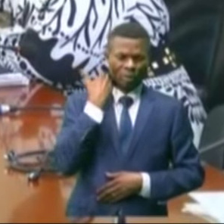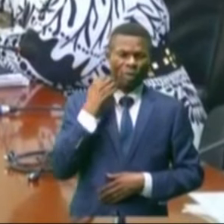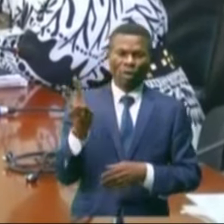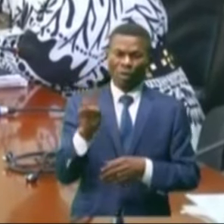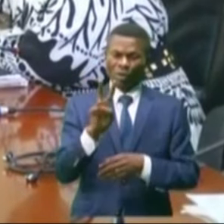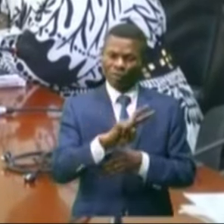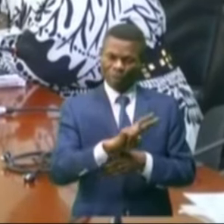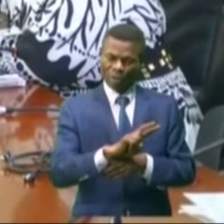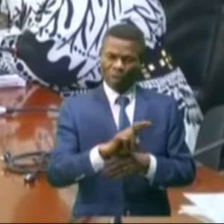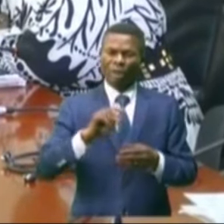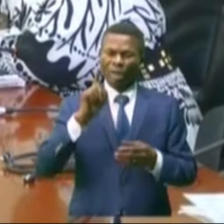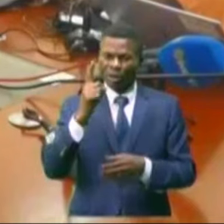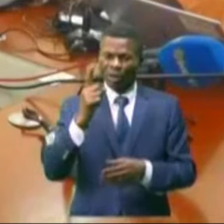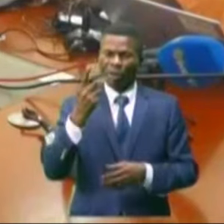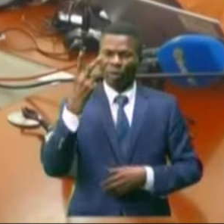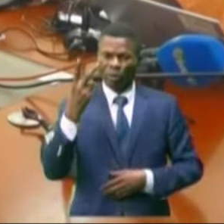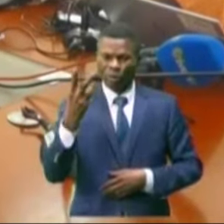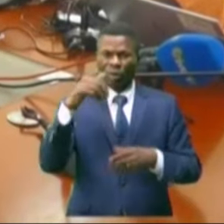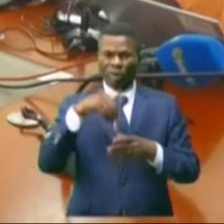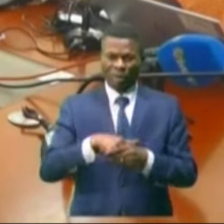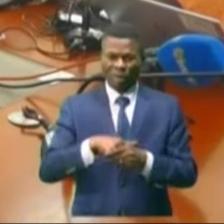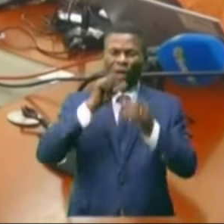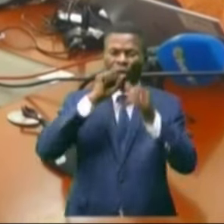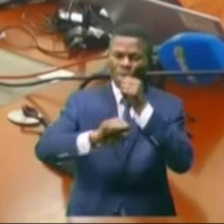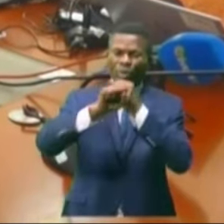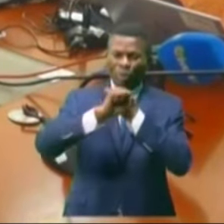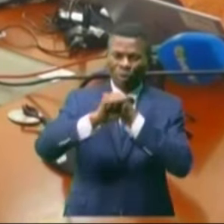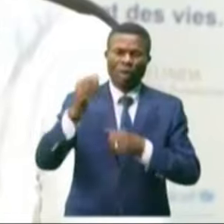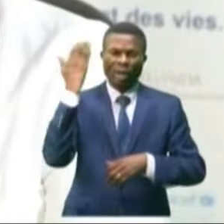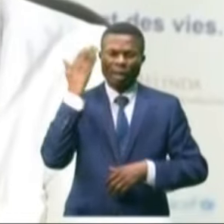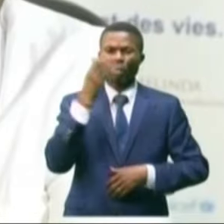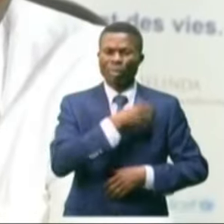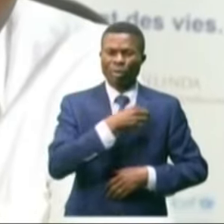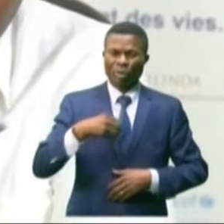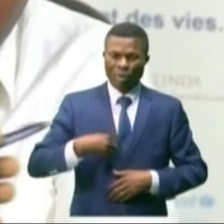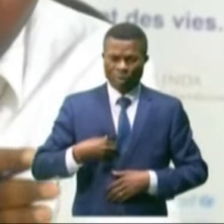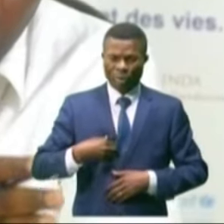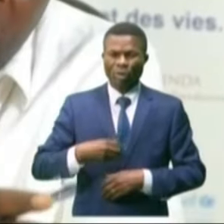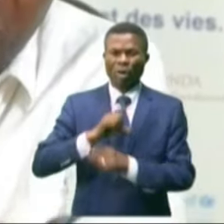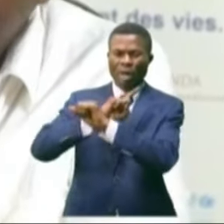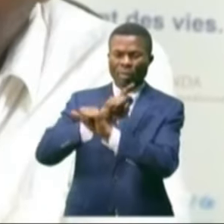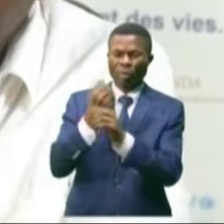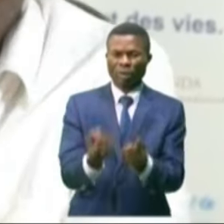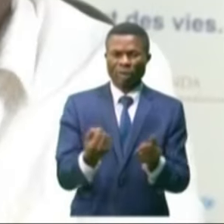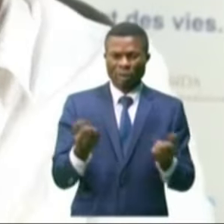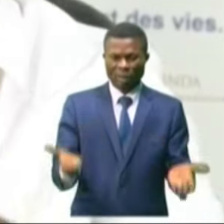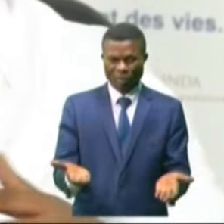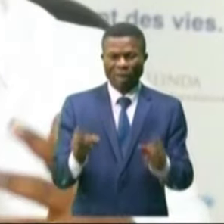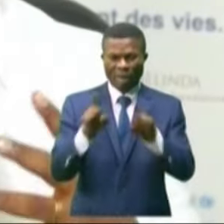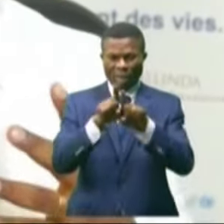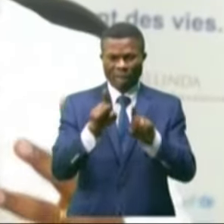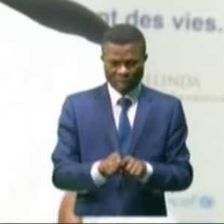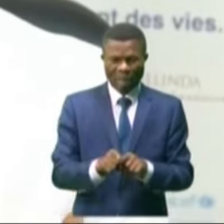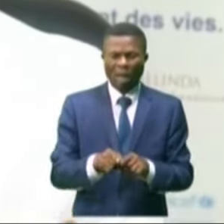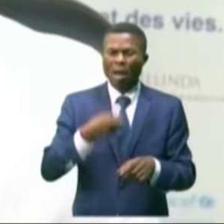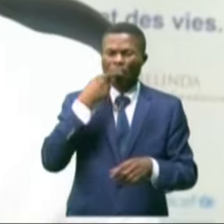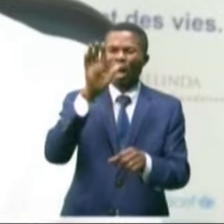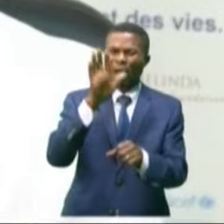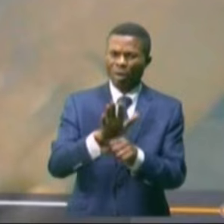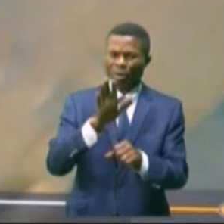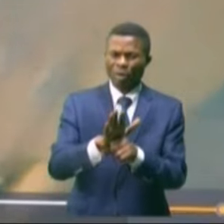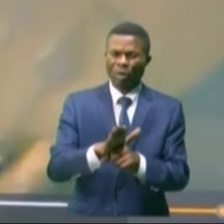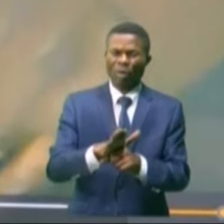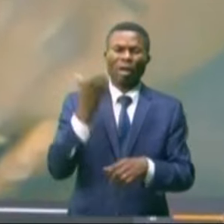type 1 et 2 à travers la sensibilisation des parents et les gardiens d'enfants, et surtout d'insister pour que ces